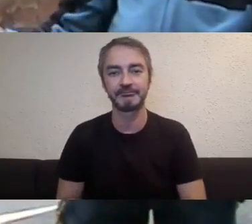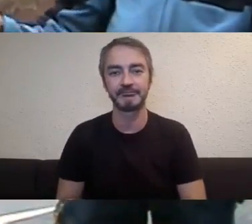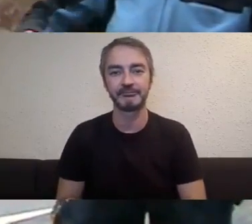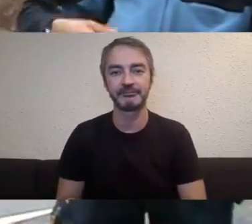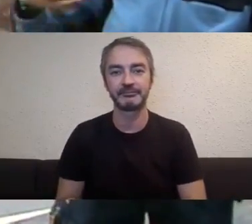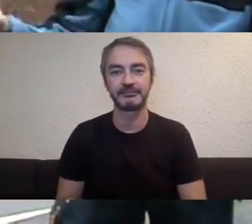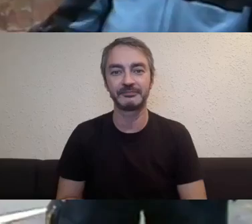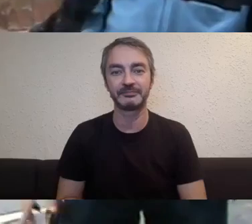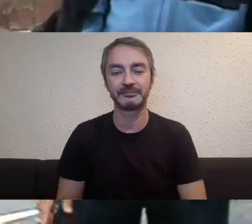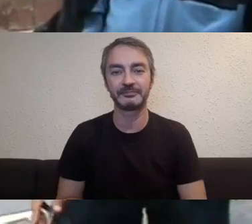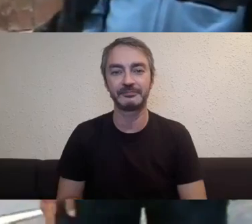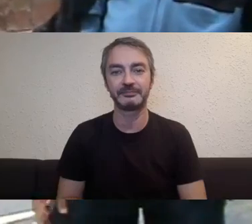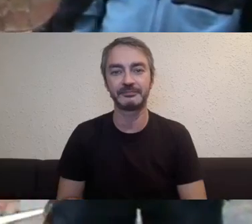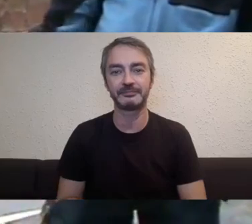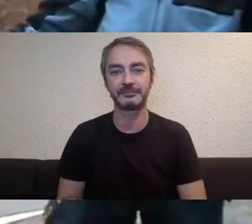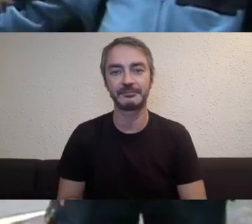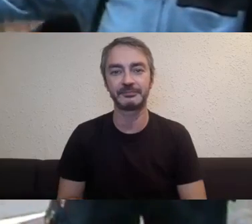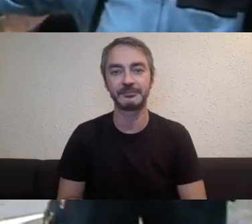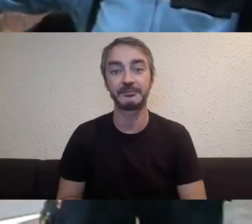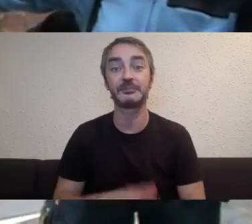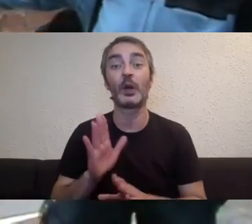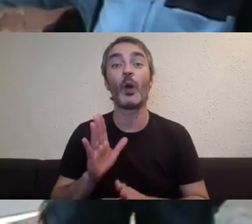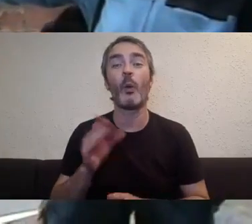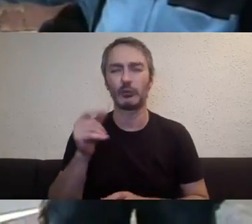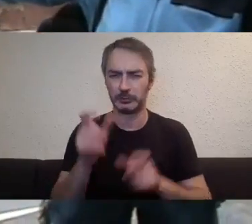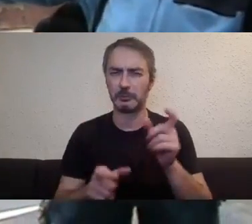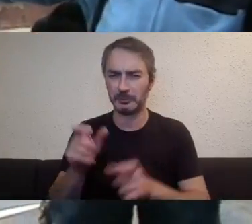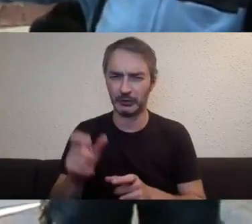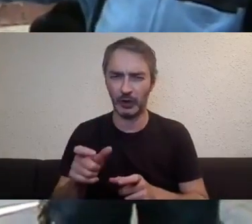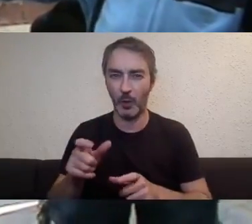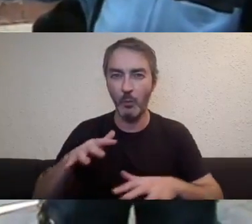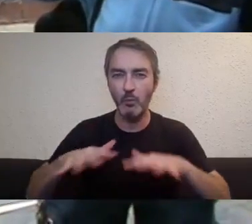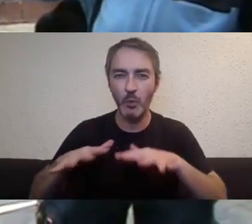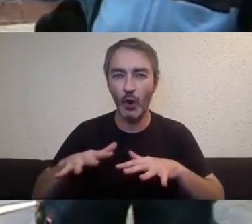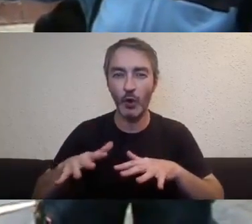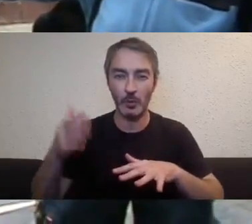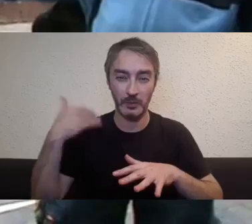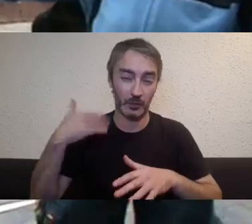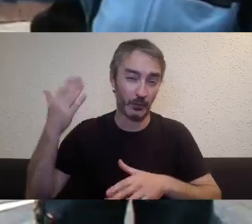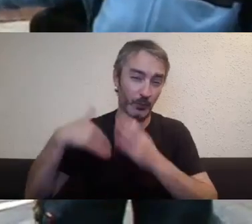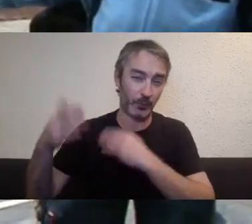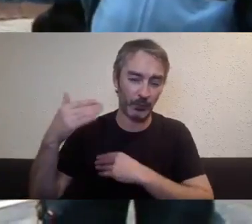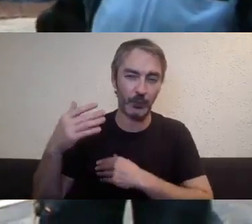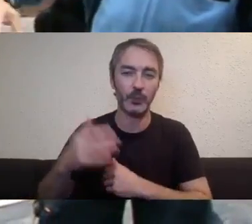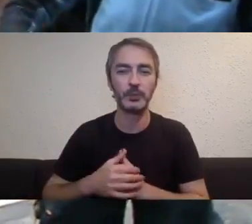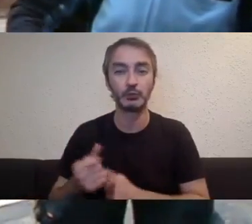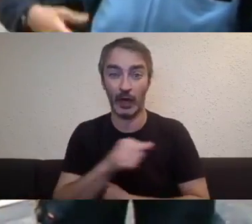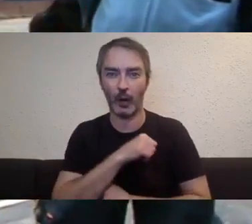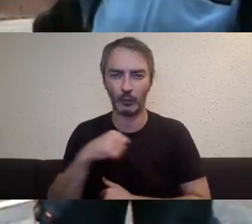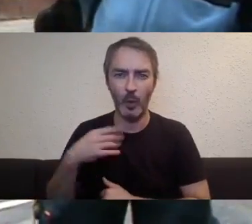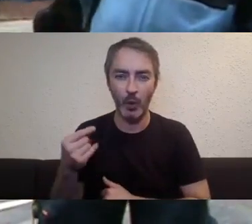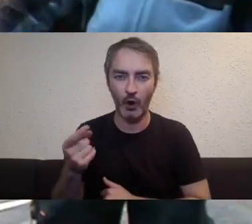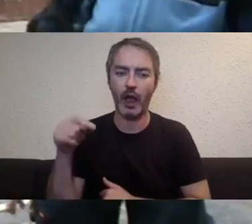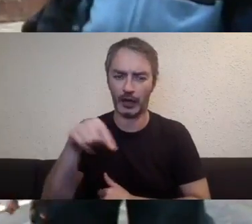Però hi havia molta gent dels moviments del 70, dels obrers autònoms, que ha estat aquí,